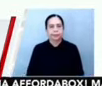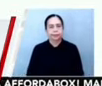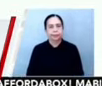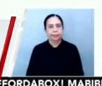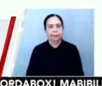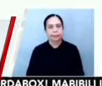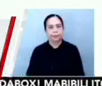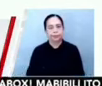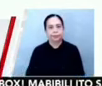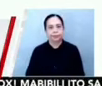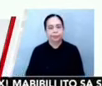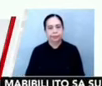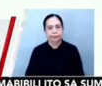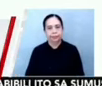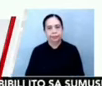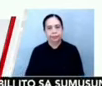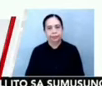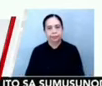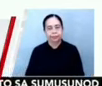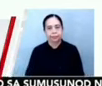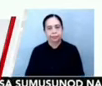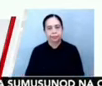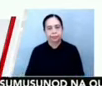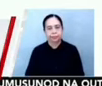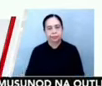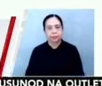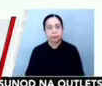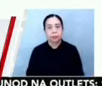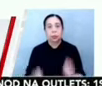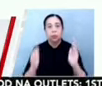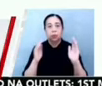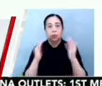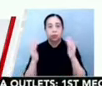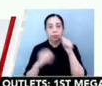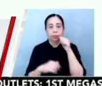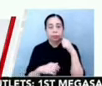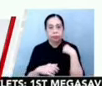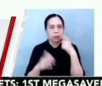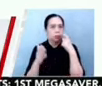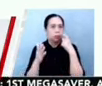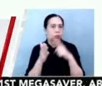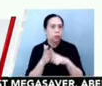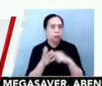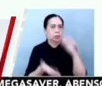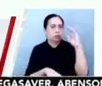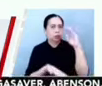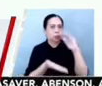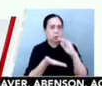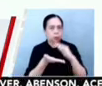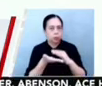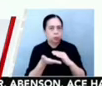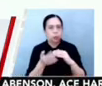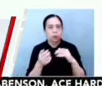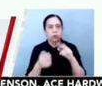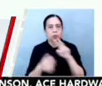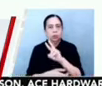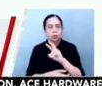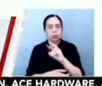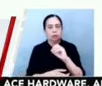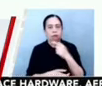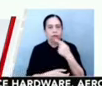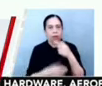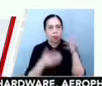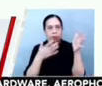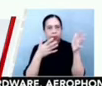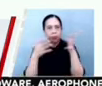gases Igan kumpara kahapon Ay kapansinpansin na nabawasan na ung presensya ng volcanic smug o vag dito sa